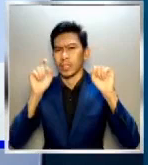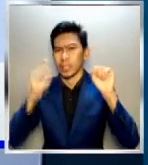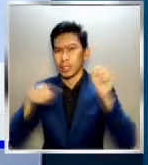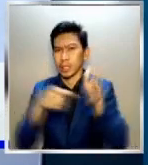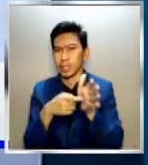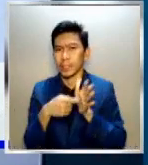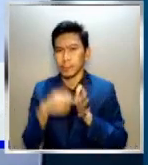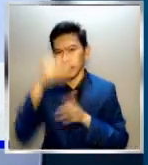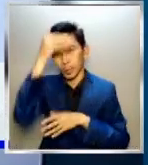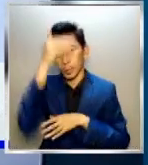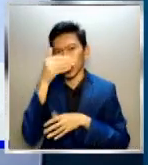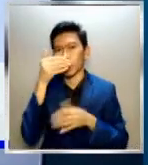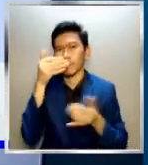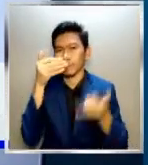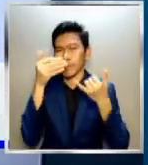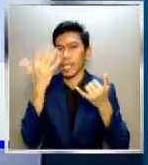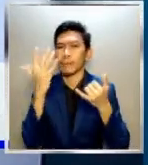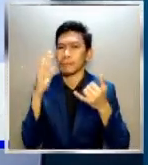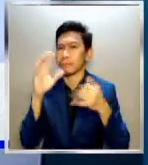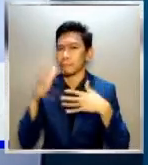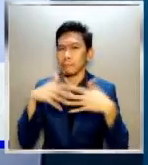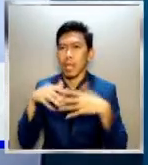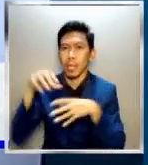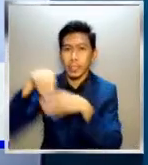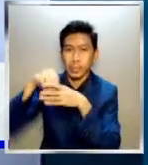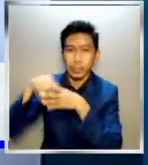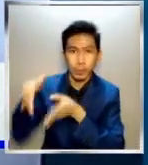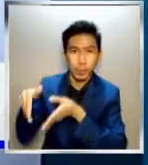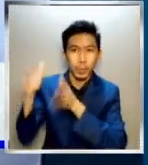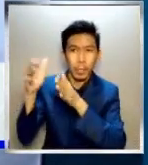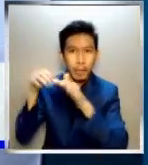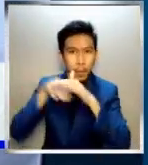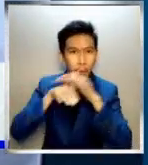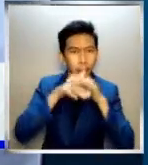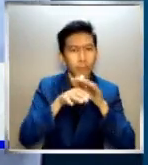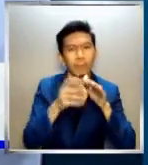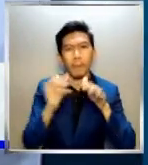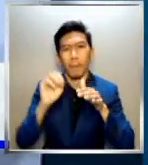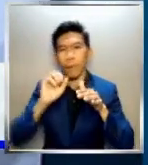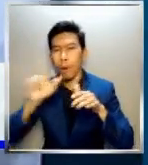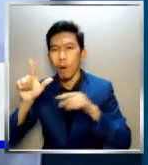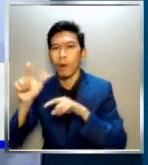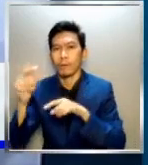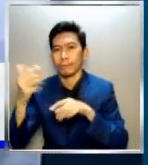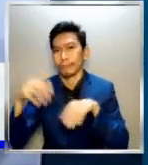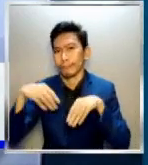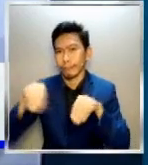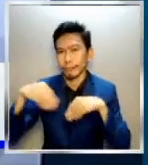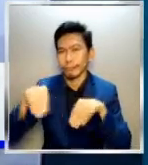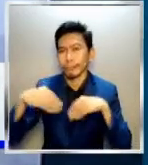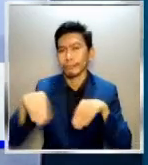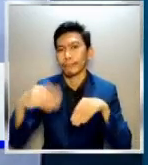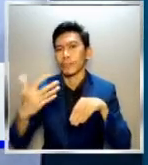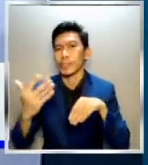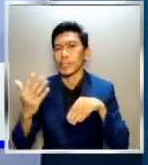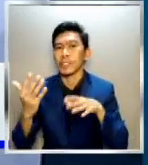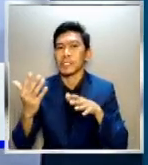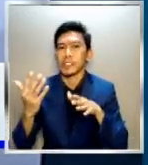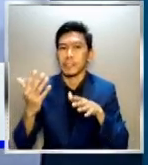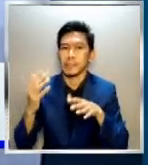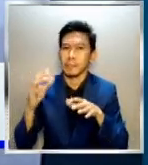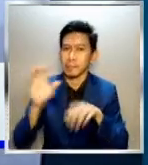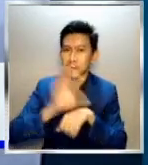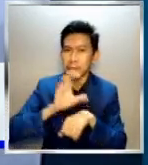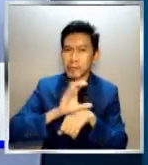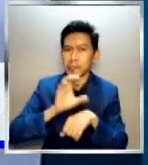shield sa loob ng mga gusali at establishmento tulad ng mga mall, palengke, simbahan at pampublikong